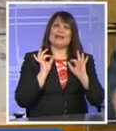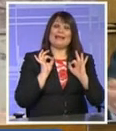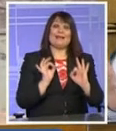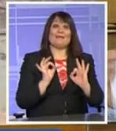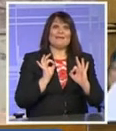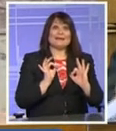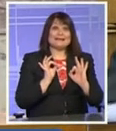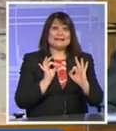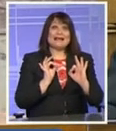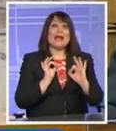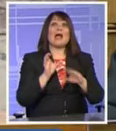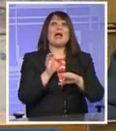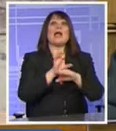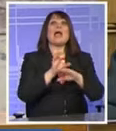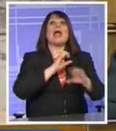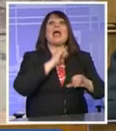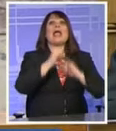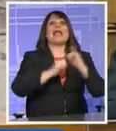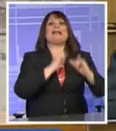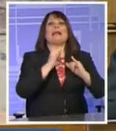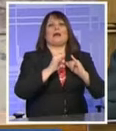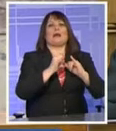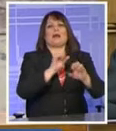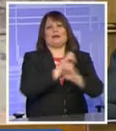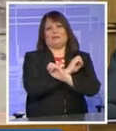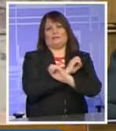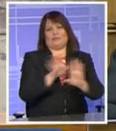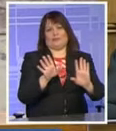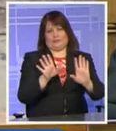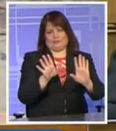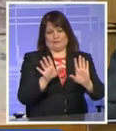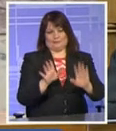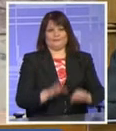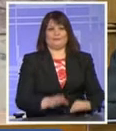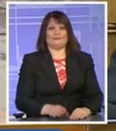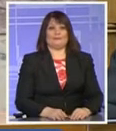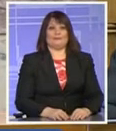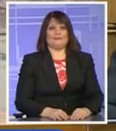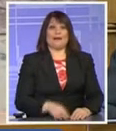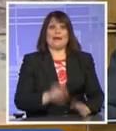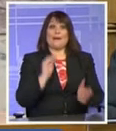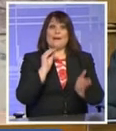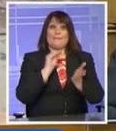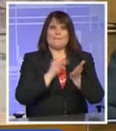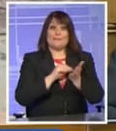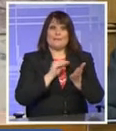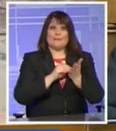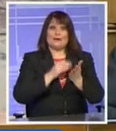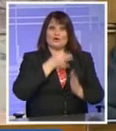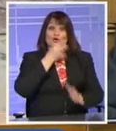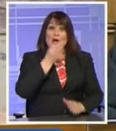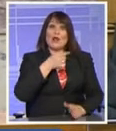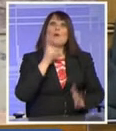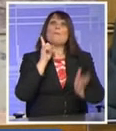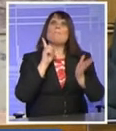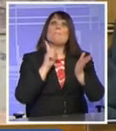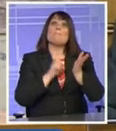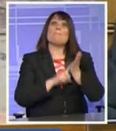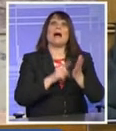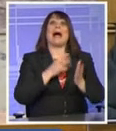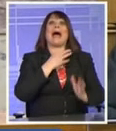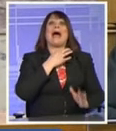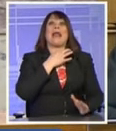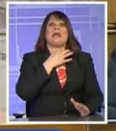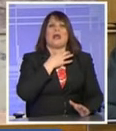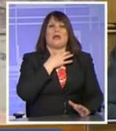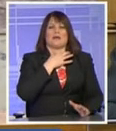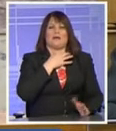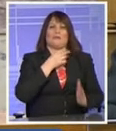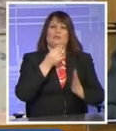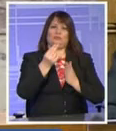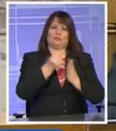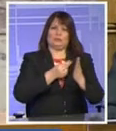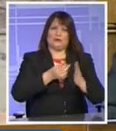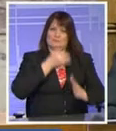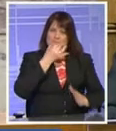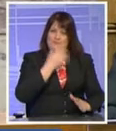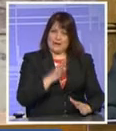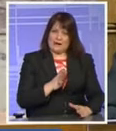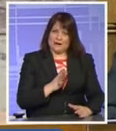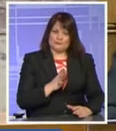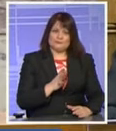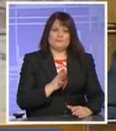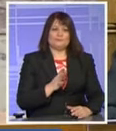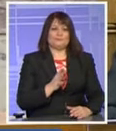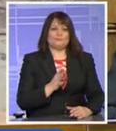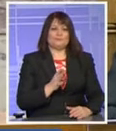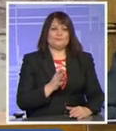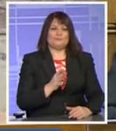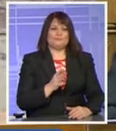και με ανάτηση στο διαδίκτυο. Επιμένω όμως στην αναγκαιότητα, όπως πολλές φορές έχω πει,